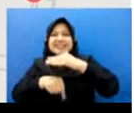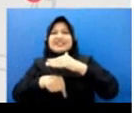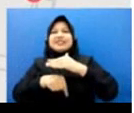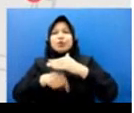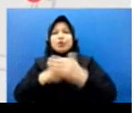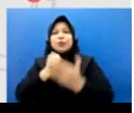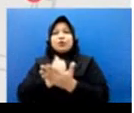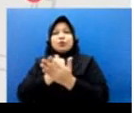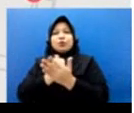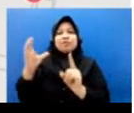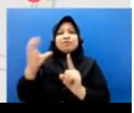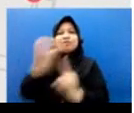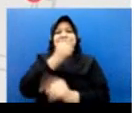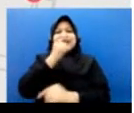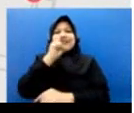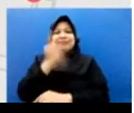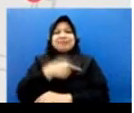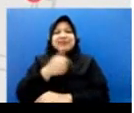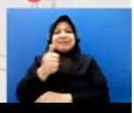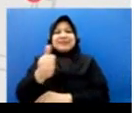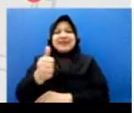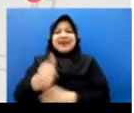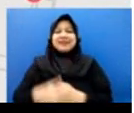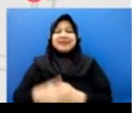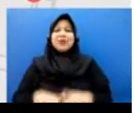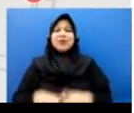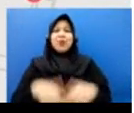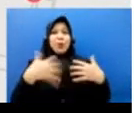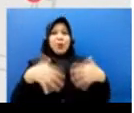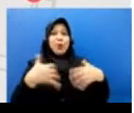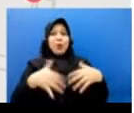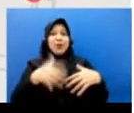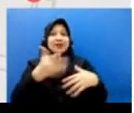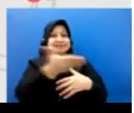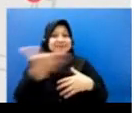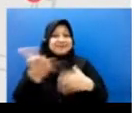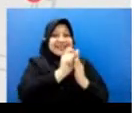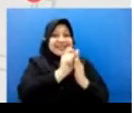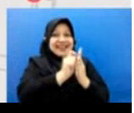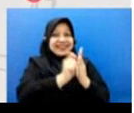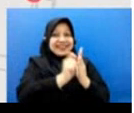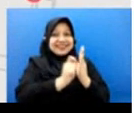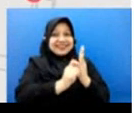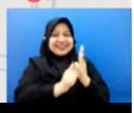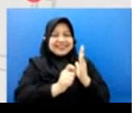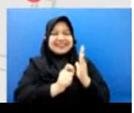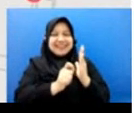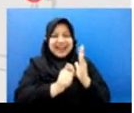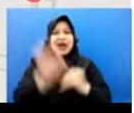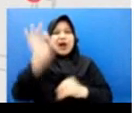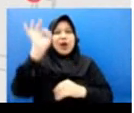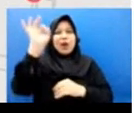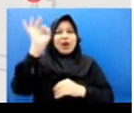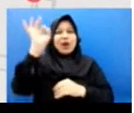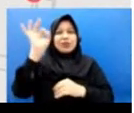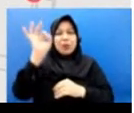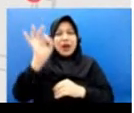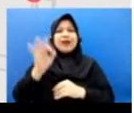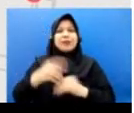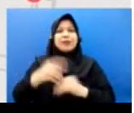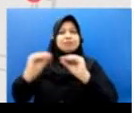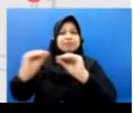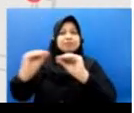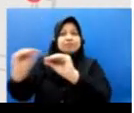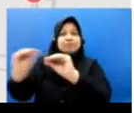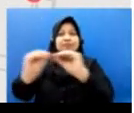Wow, oke. Okay. Itu dicatat langsung ya, jadi memang harus orang tuanya juga ikut diedukasi, bukan hanya gurunya saja. Oke, okay, langsung